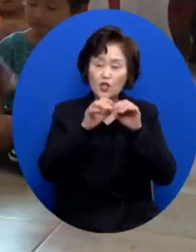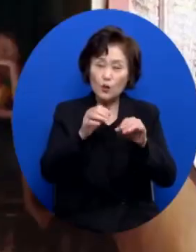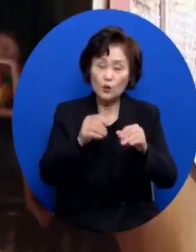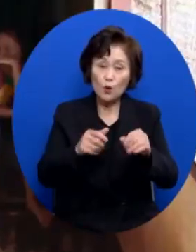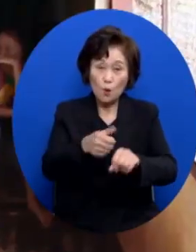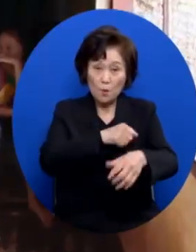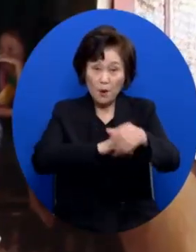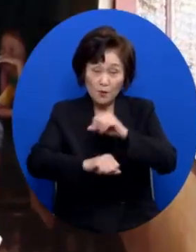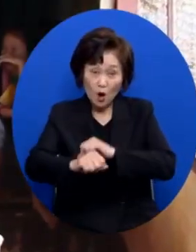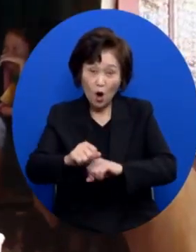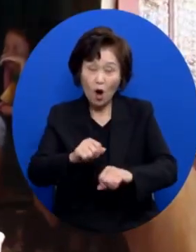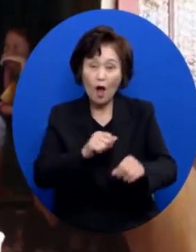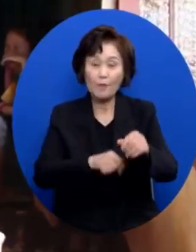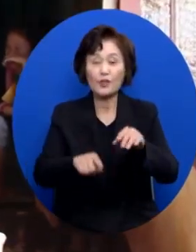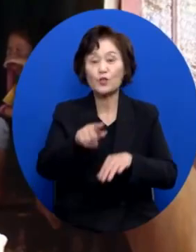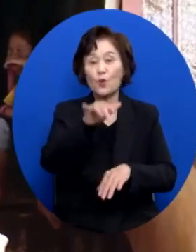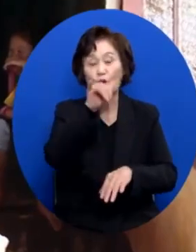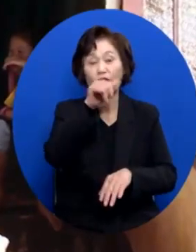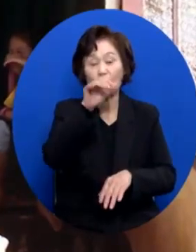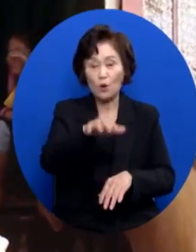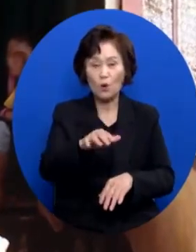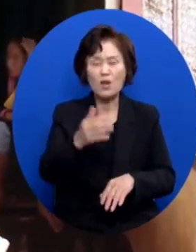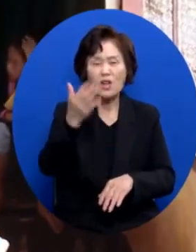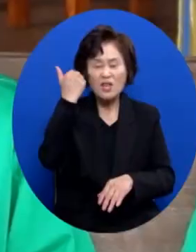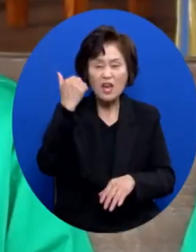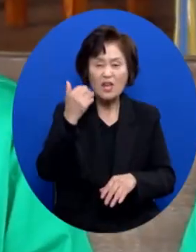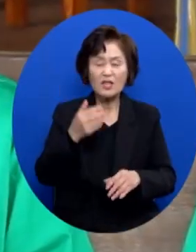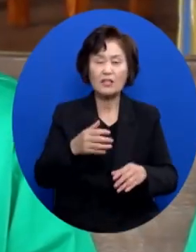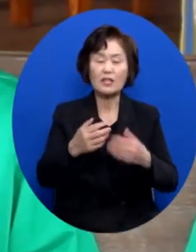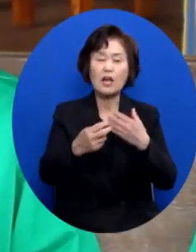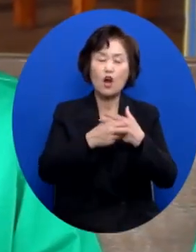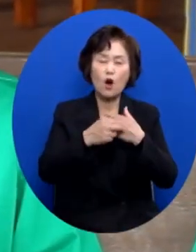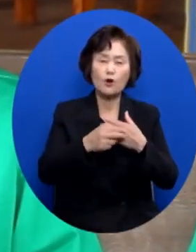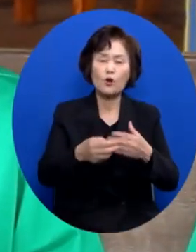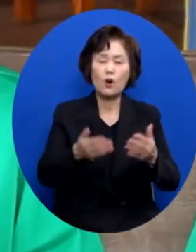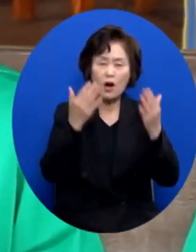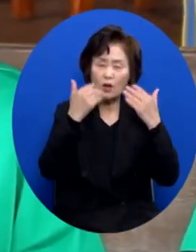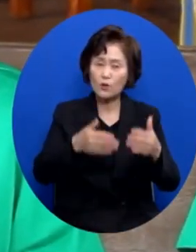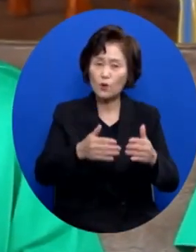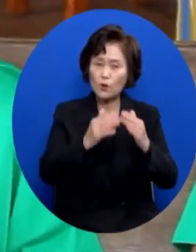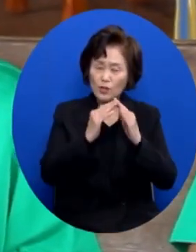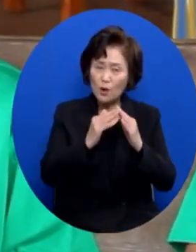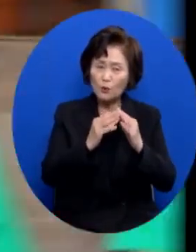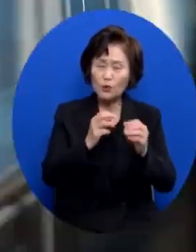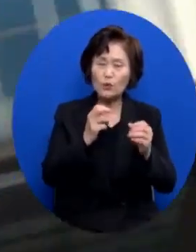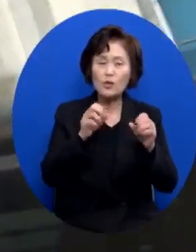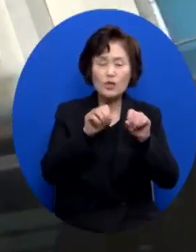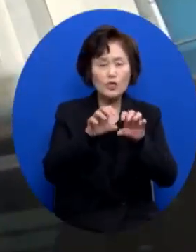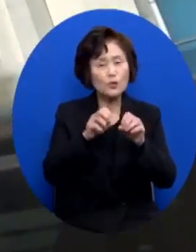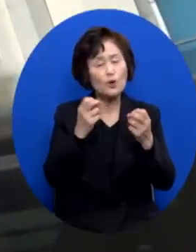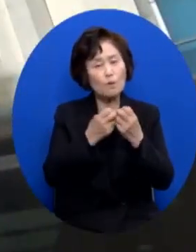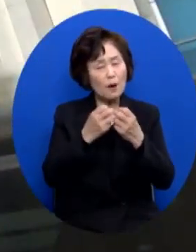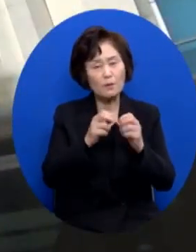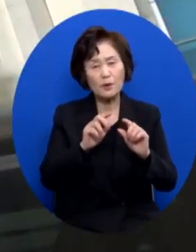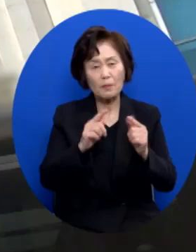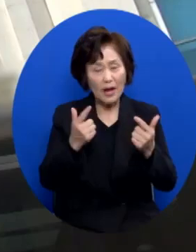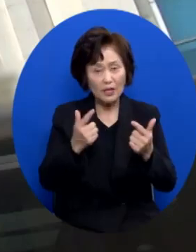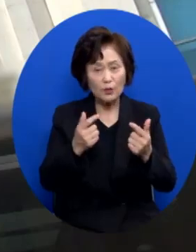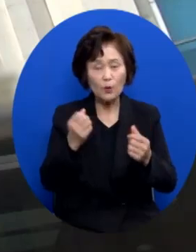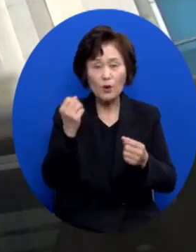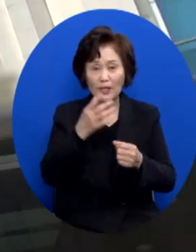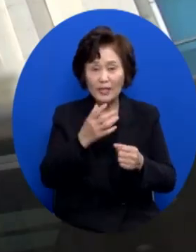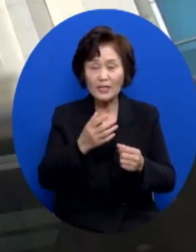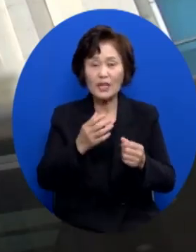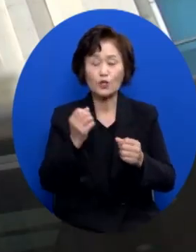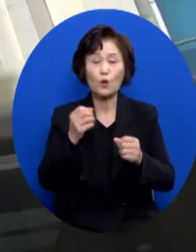교육 기관을 세우는 등 재정적 지원 바탕의 선교 방식에서 나아가 새로운 전략을 강구하는 상황입니다 이 가운데 제 3세계